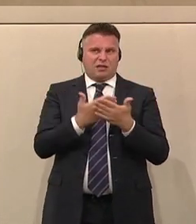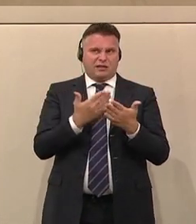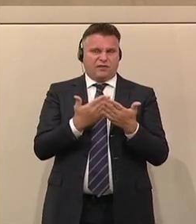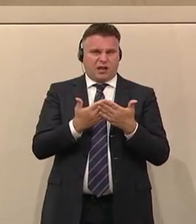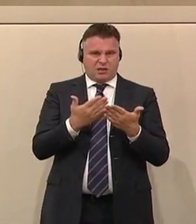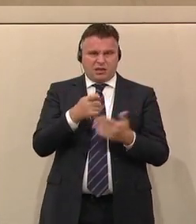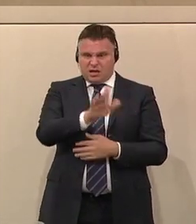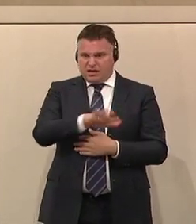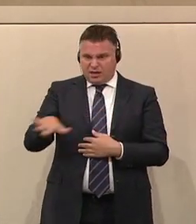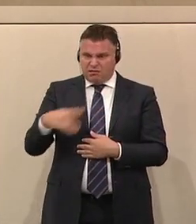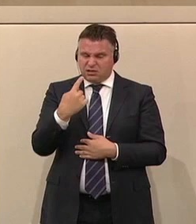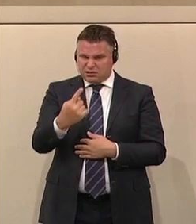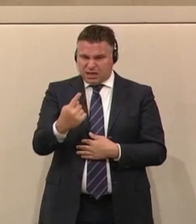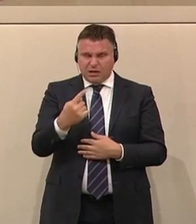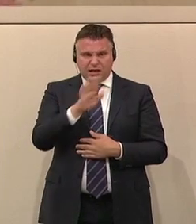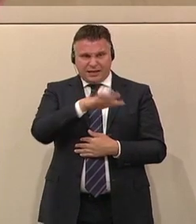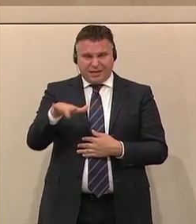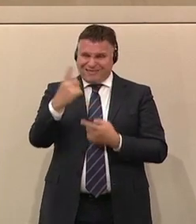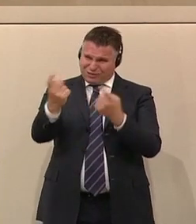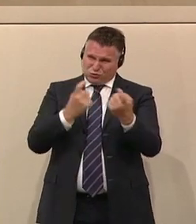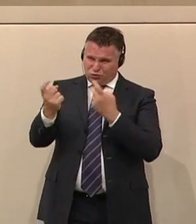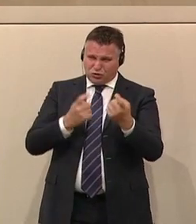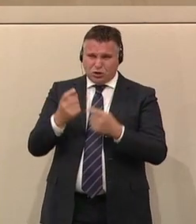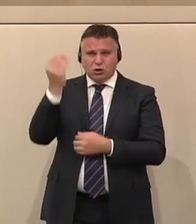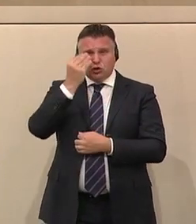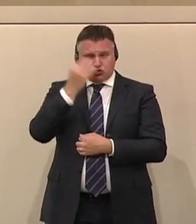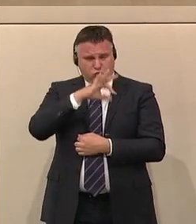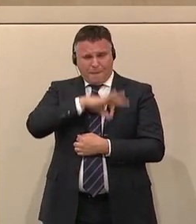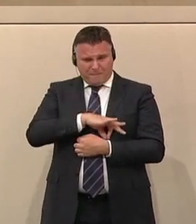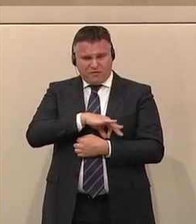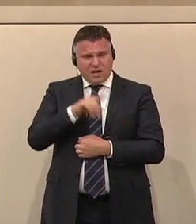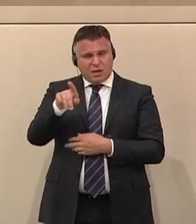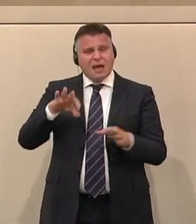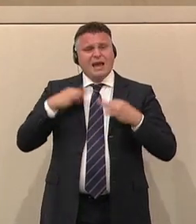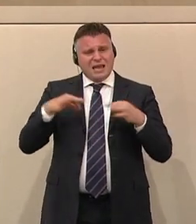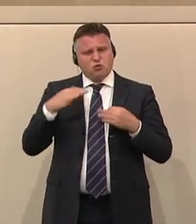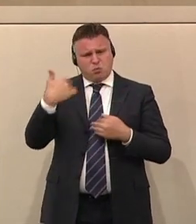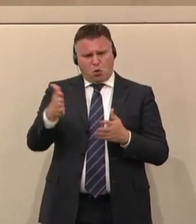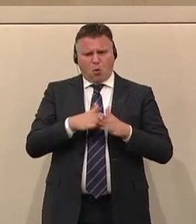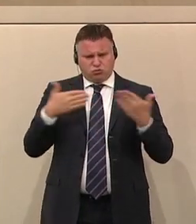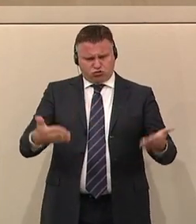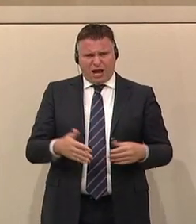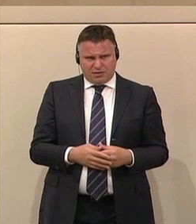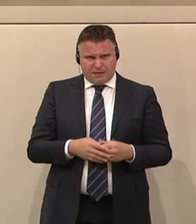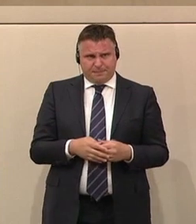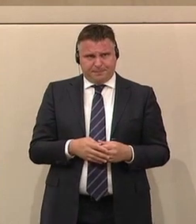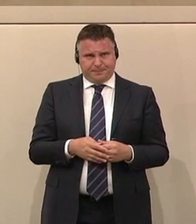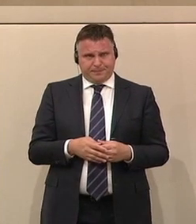sein, dass unsere Kinder, dass die Kinder der Zuwanderer, dass schulpflichtige Kinder gesundheitlichen Schaden nehmen, meine Damen und